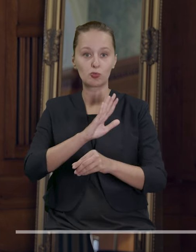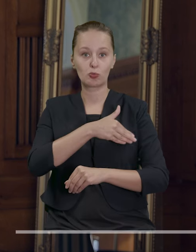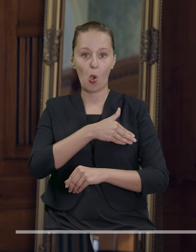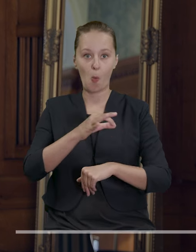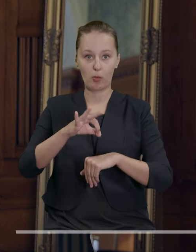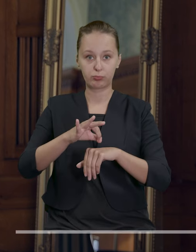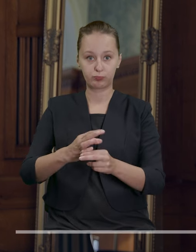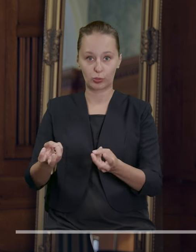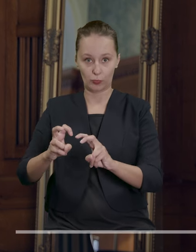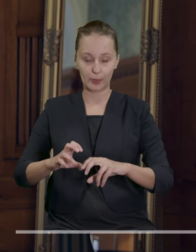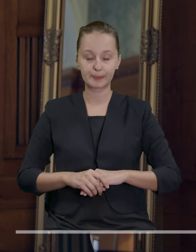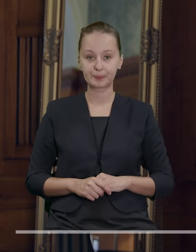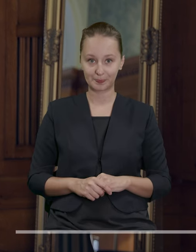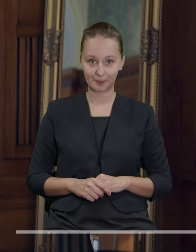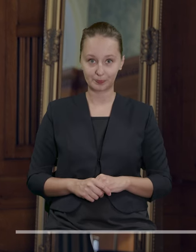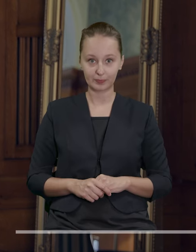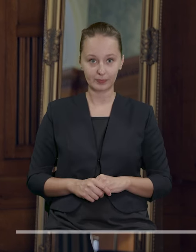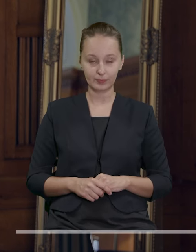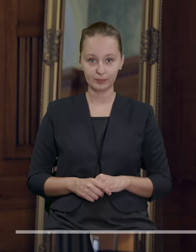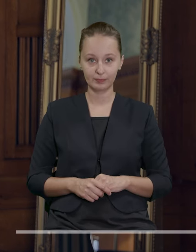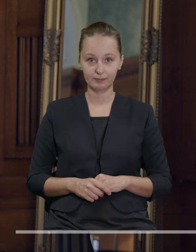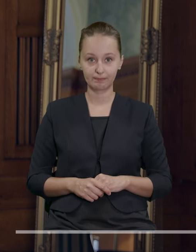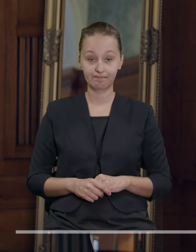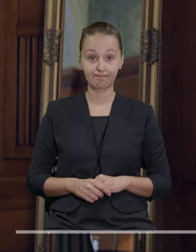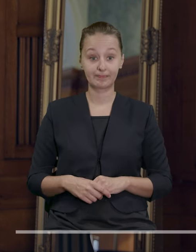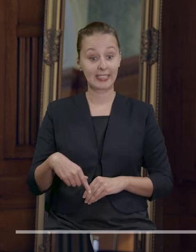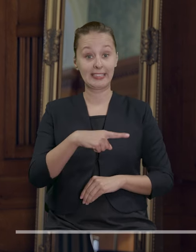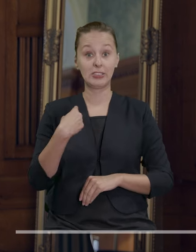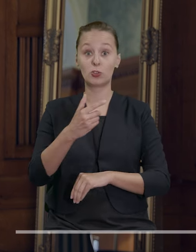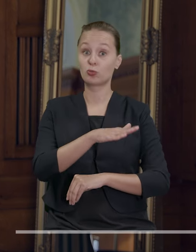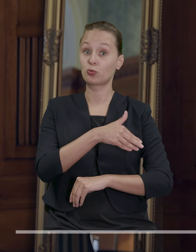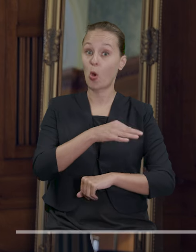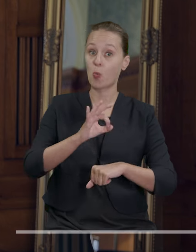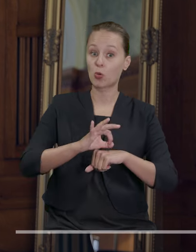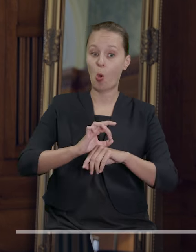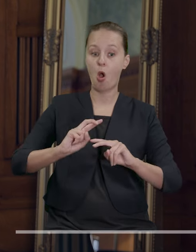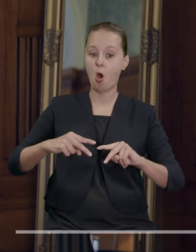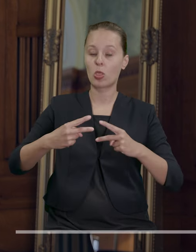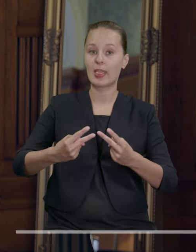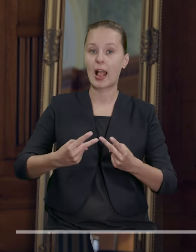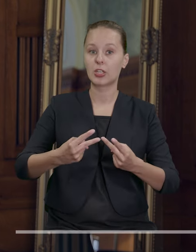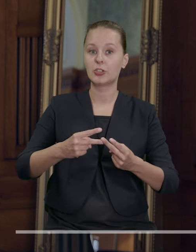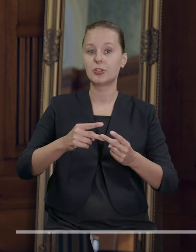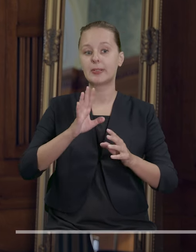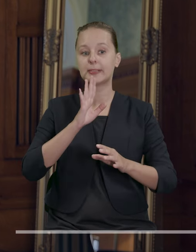doktorskiej. Przekazaliśmy, oddaliśmy naszym szkołom doktorskim strefę